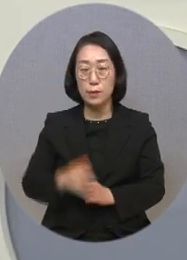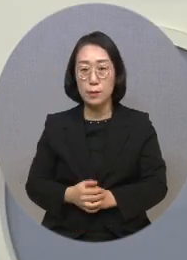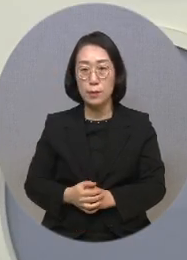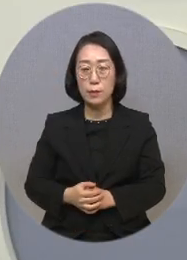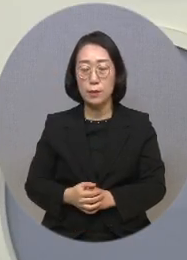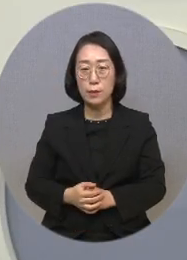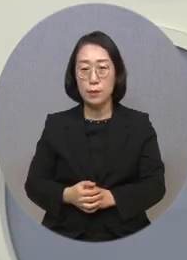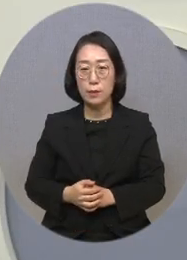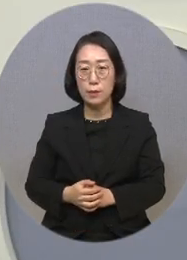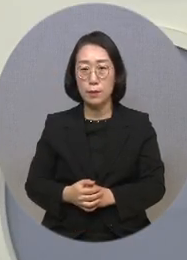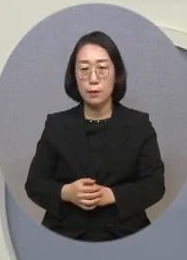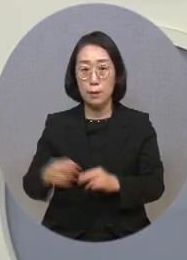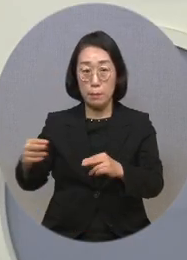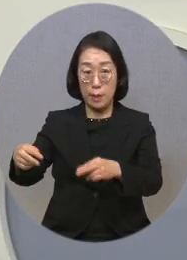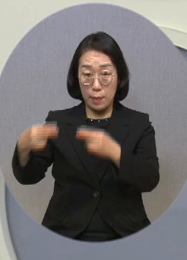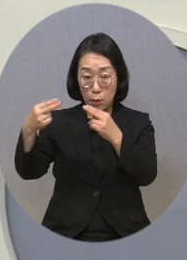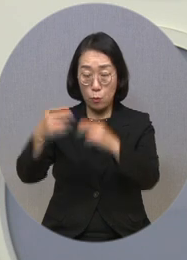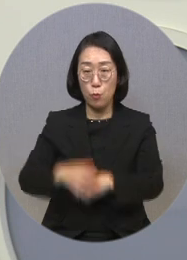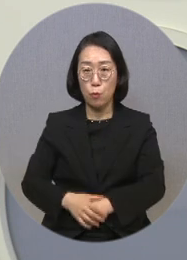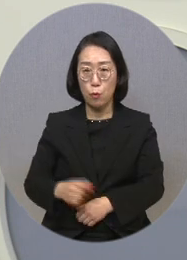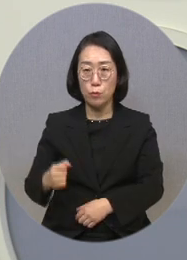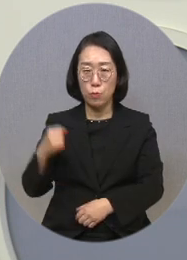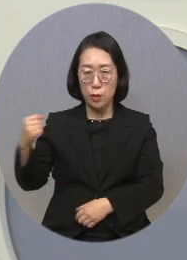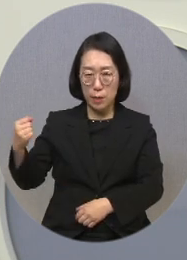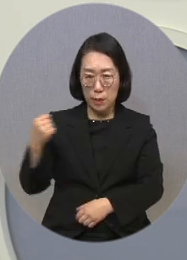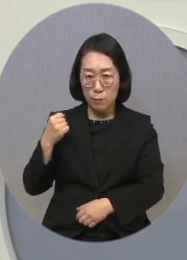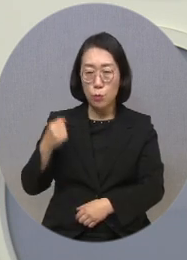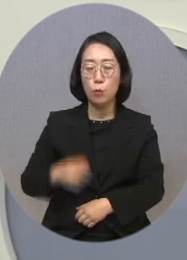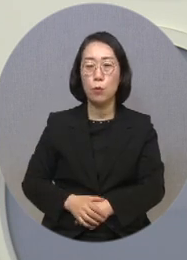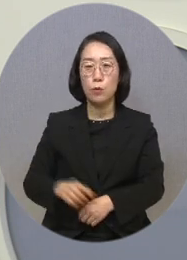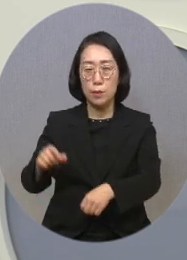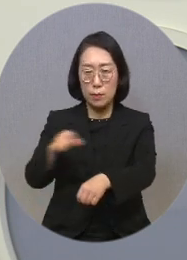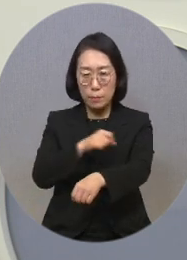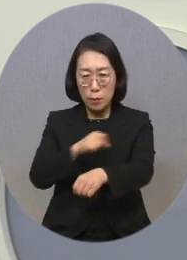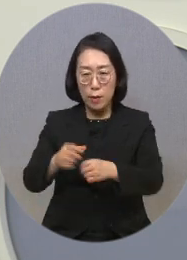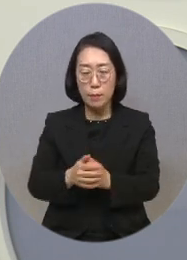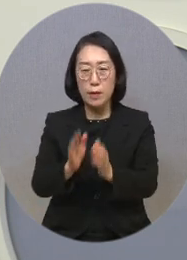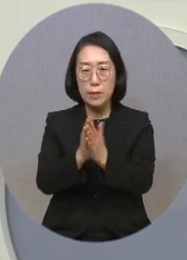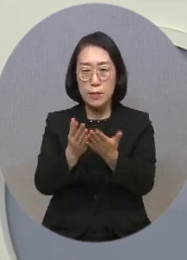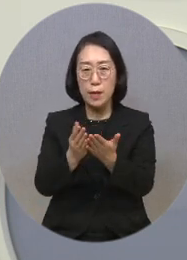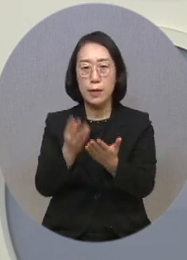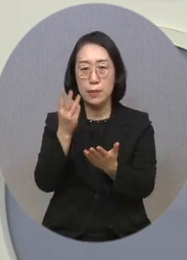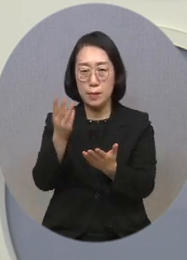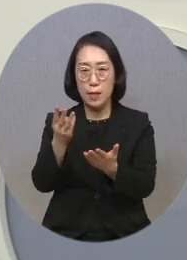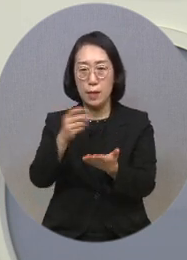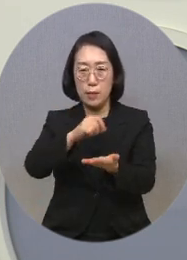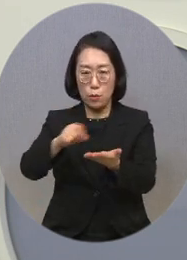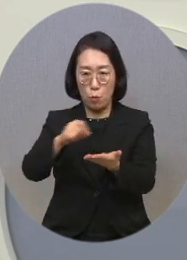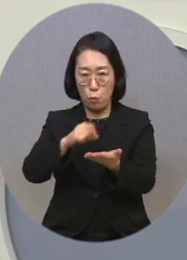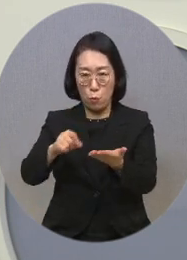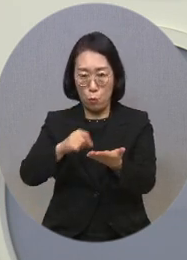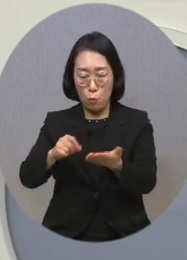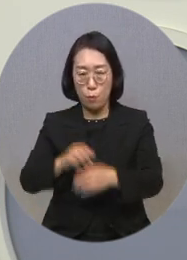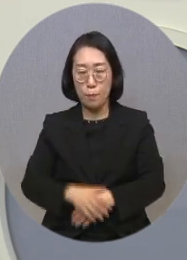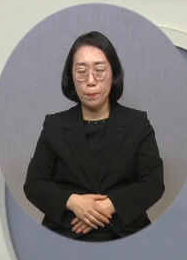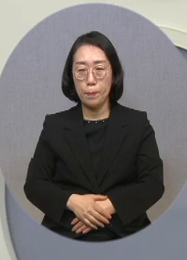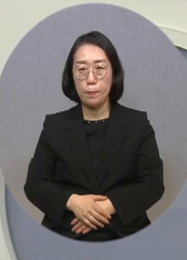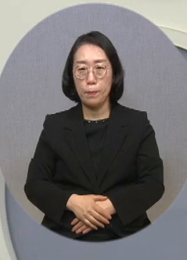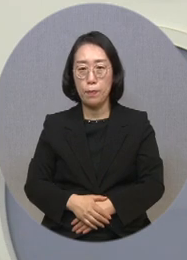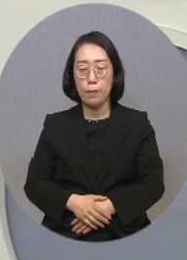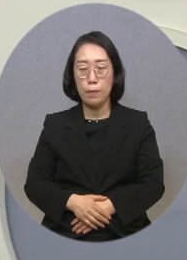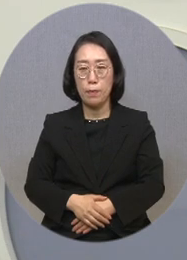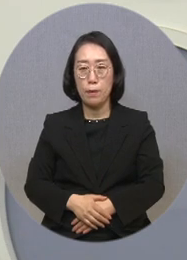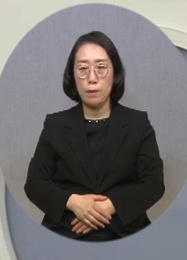어떤 성령으로 책 세 권을 써라 해서 책 세 권을 쓰게 됐고 우리나라